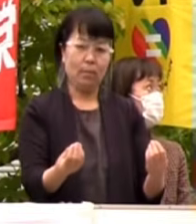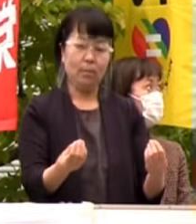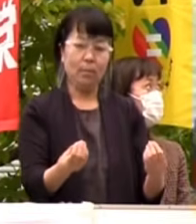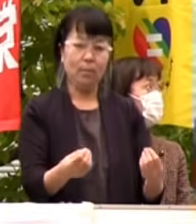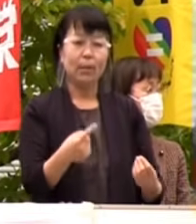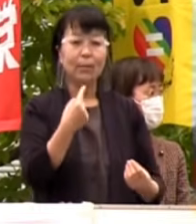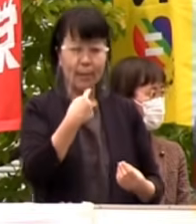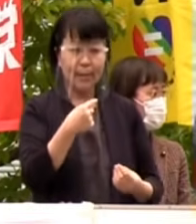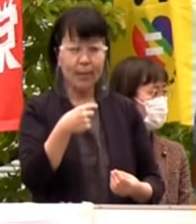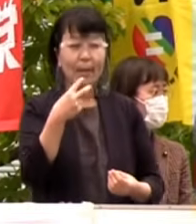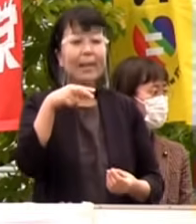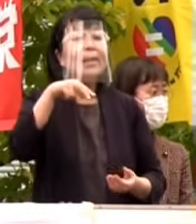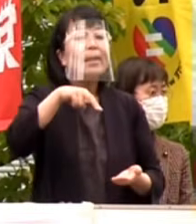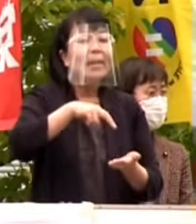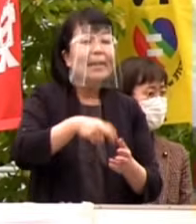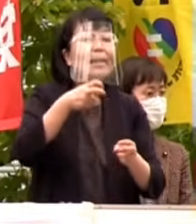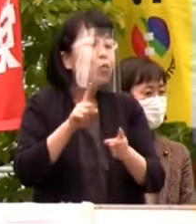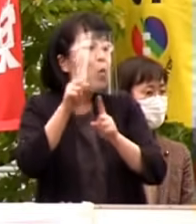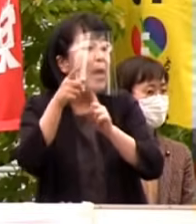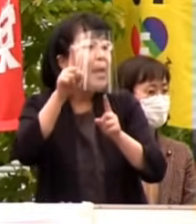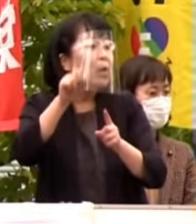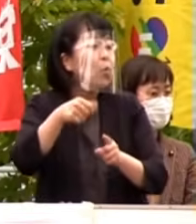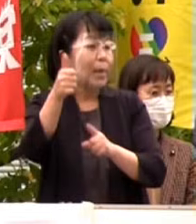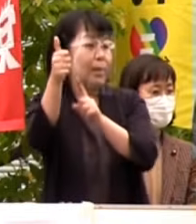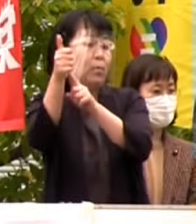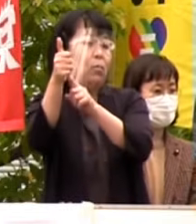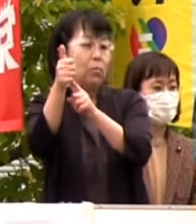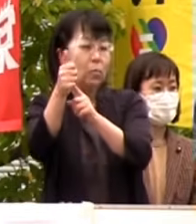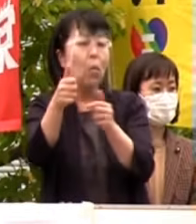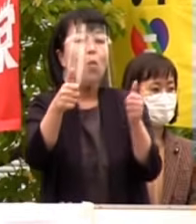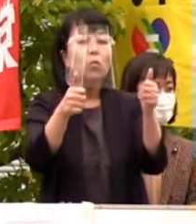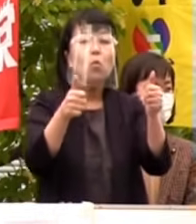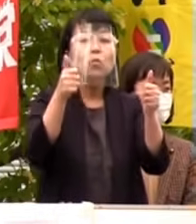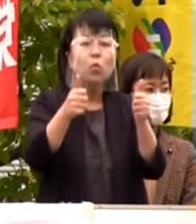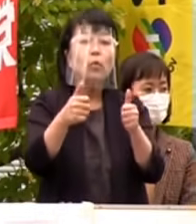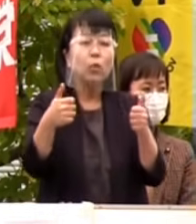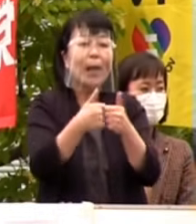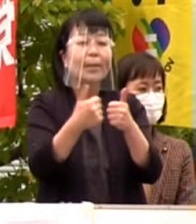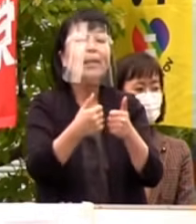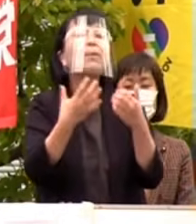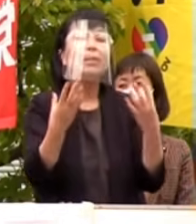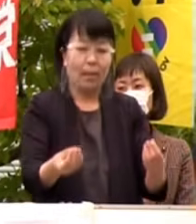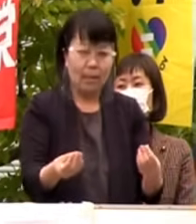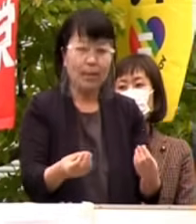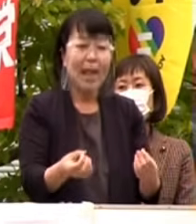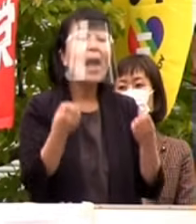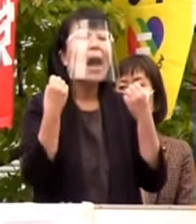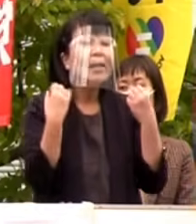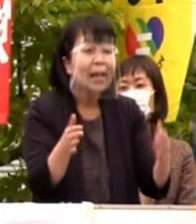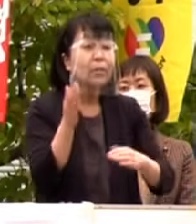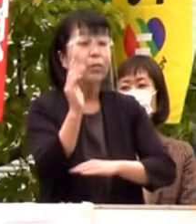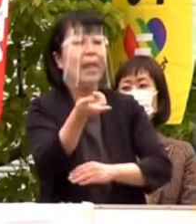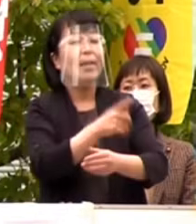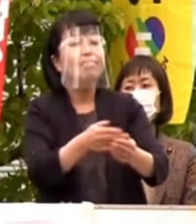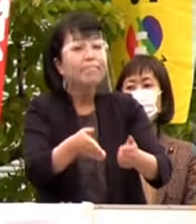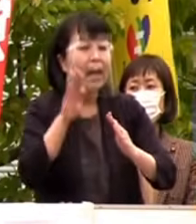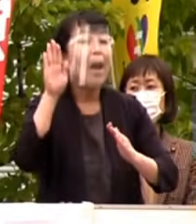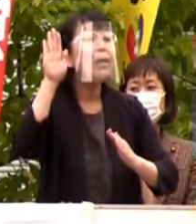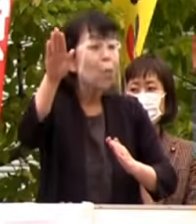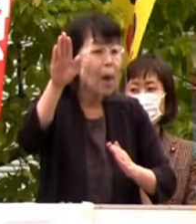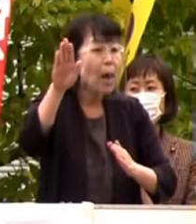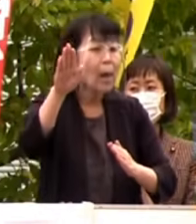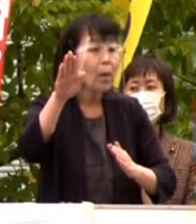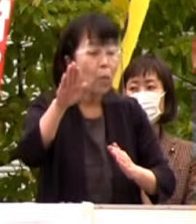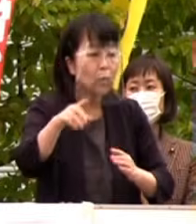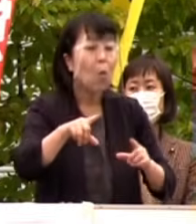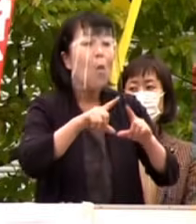立憲民主党の枝野代表と党首会談をやりまして、新しい政権ができた場合は日本共産党は限